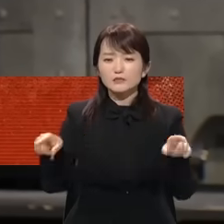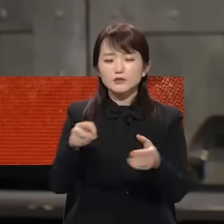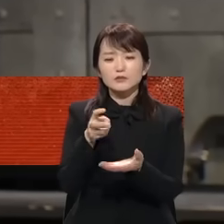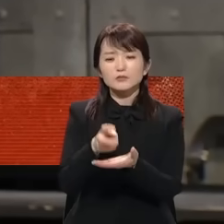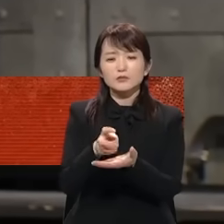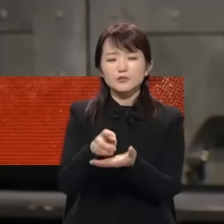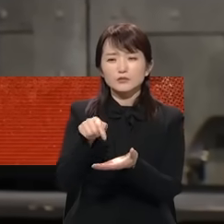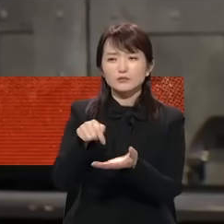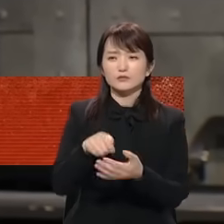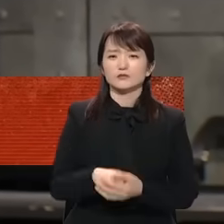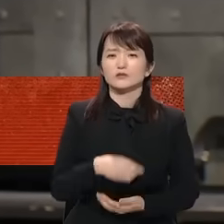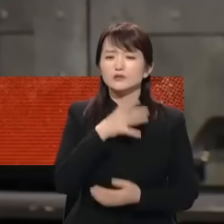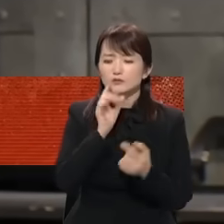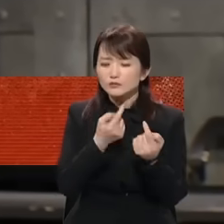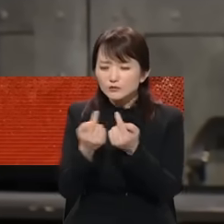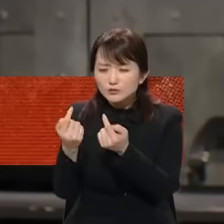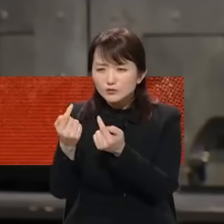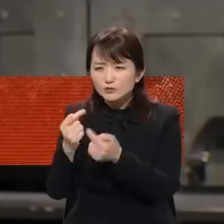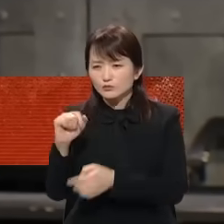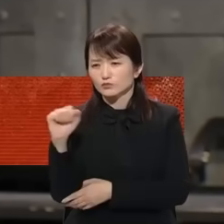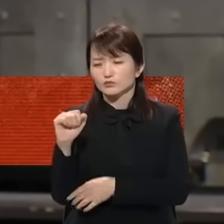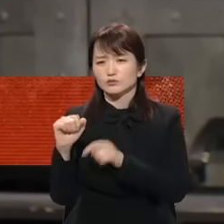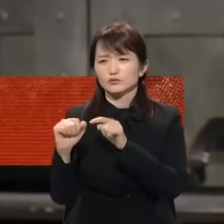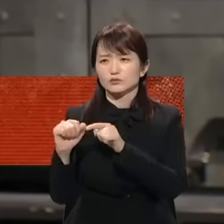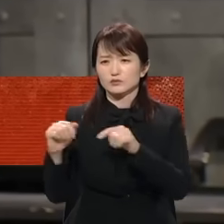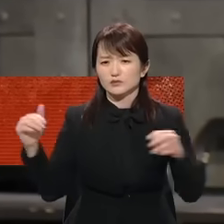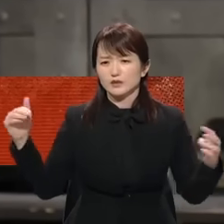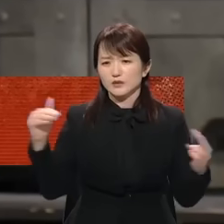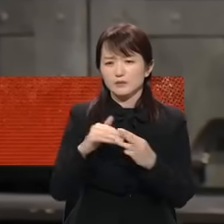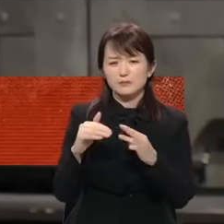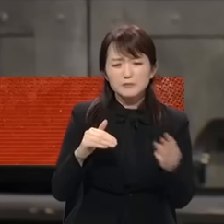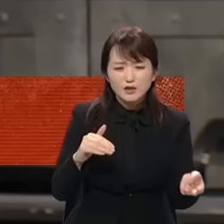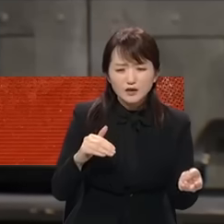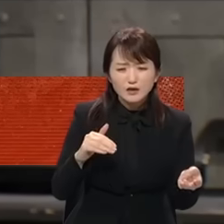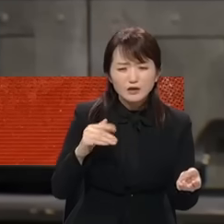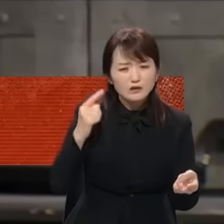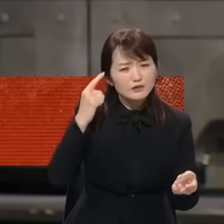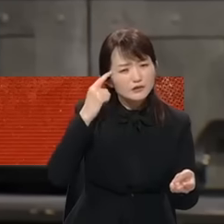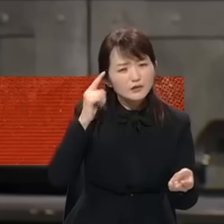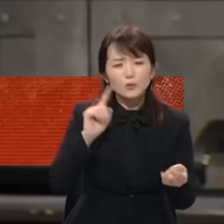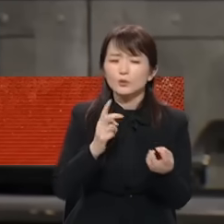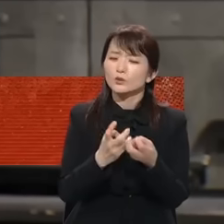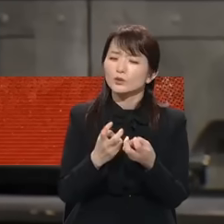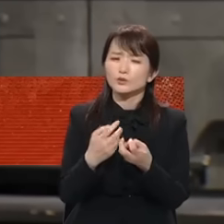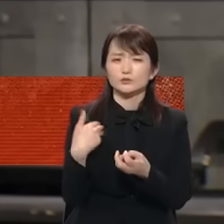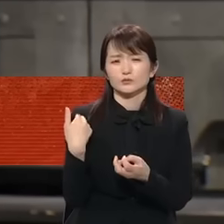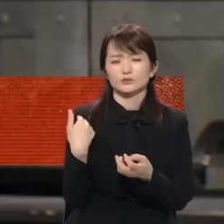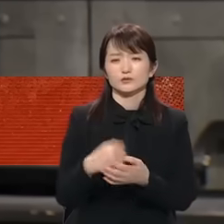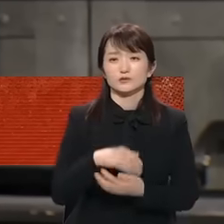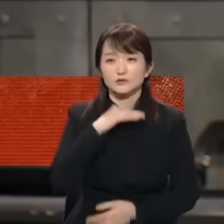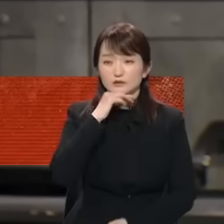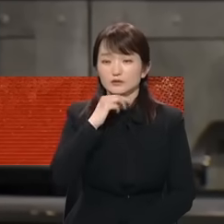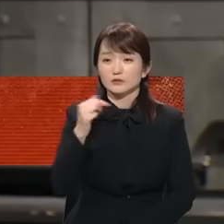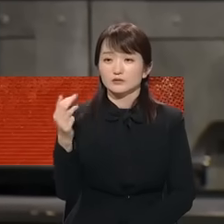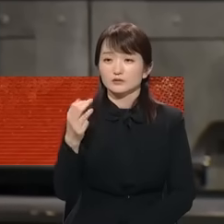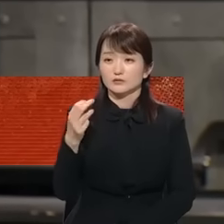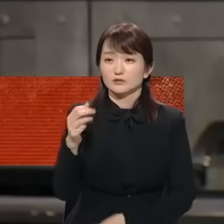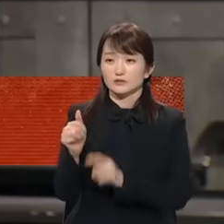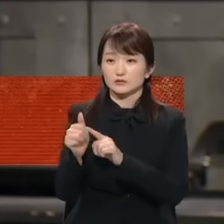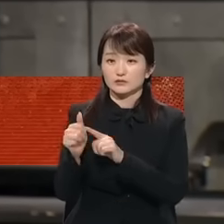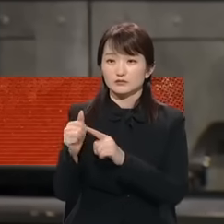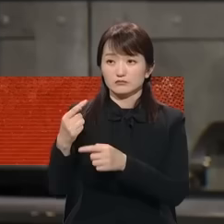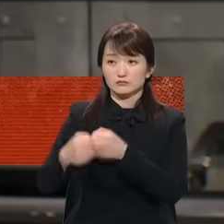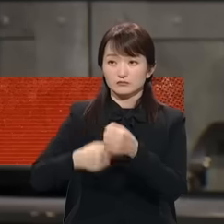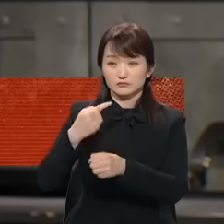고령 범죄에 대해서 아직 지금 판단을 못 하고 했어요 그러니까 지금 80대 저 정도 건강이 사실 1년